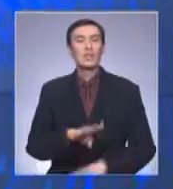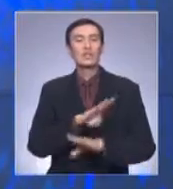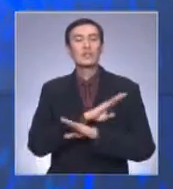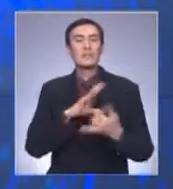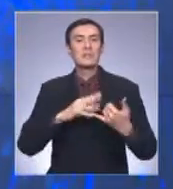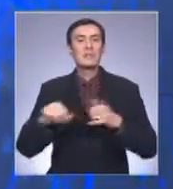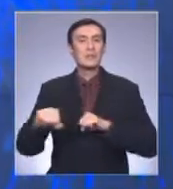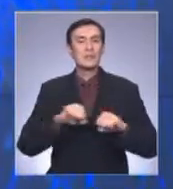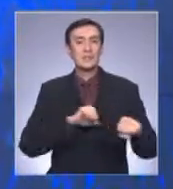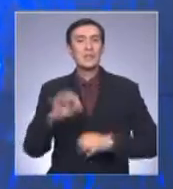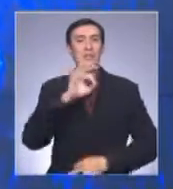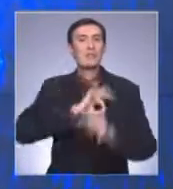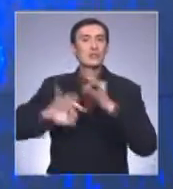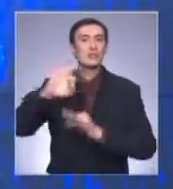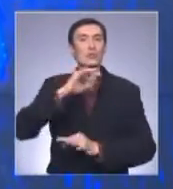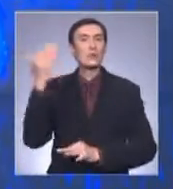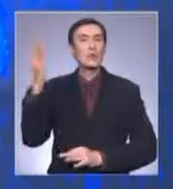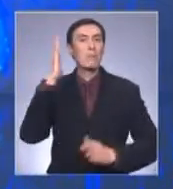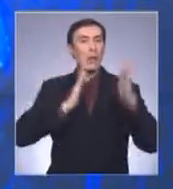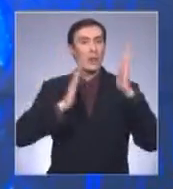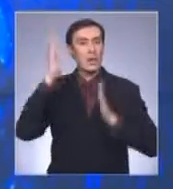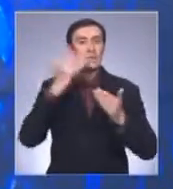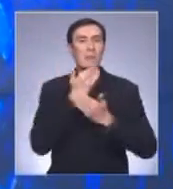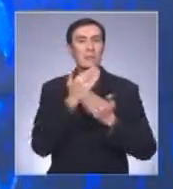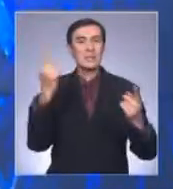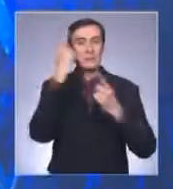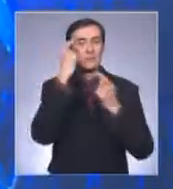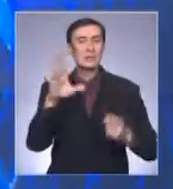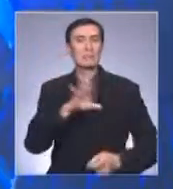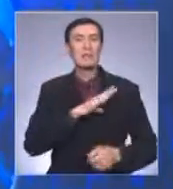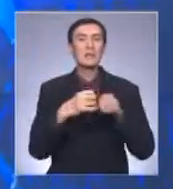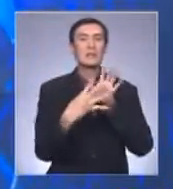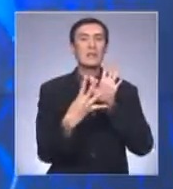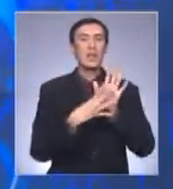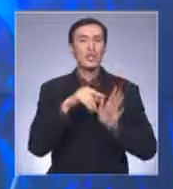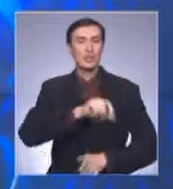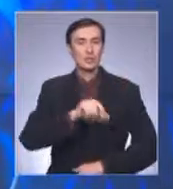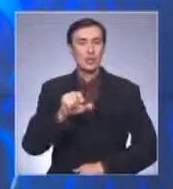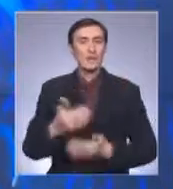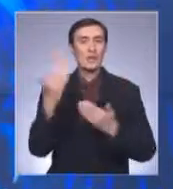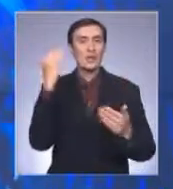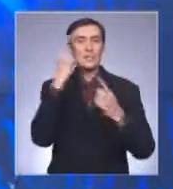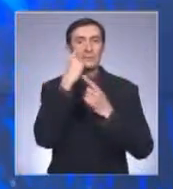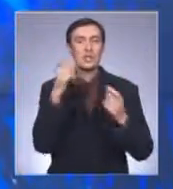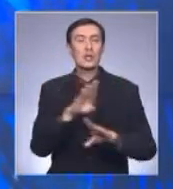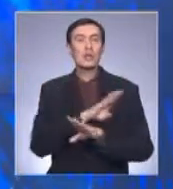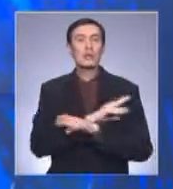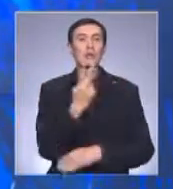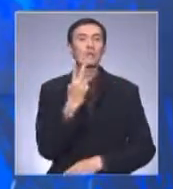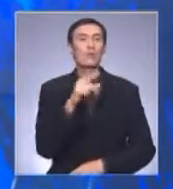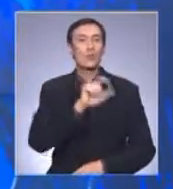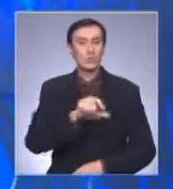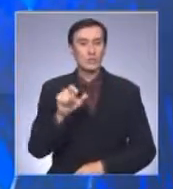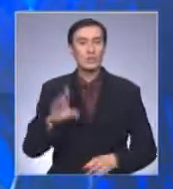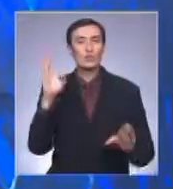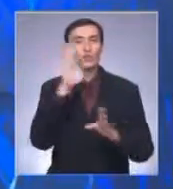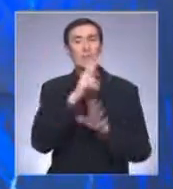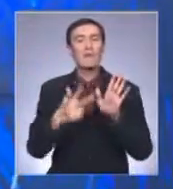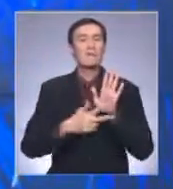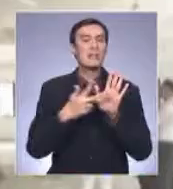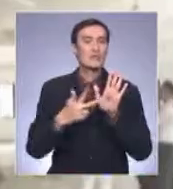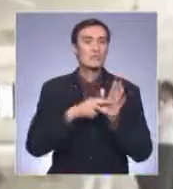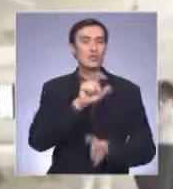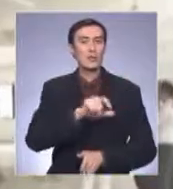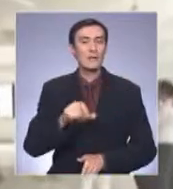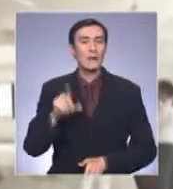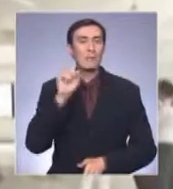Жертвами землетрясения на востоке Малайзии, по последним данным, стали 19 человек. Ранее сообщалось о гибели двух людей. Судьба еще